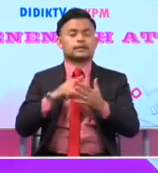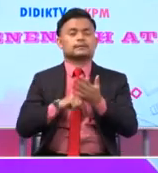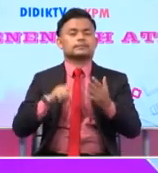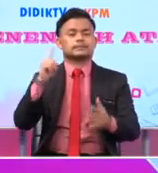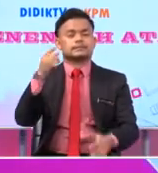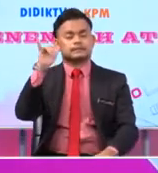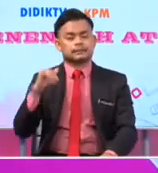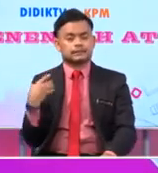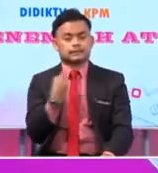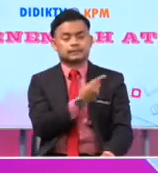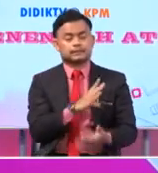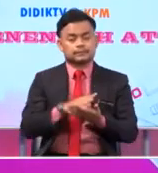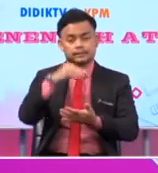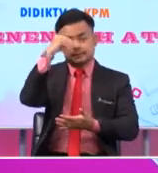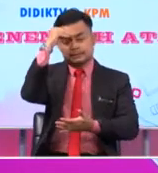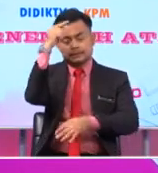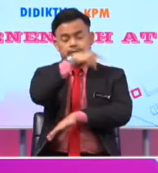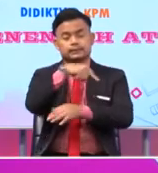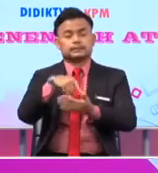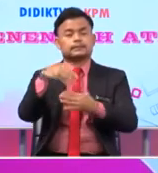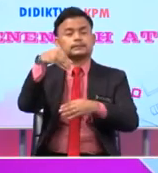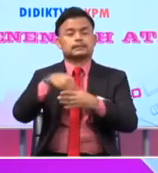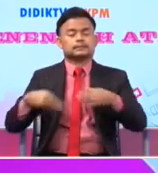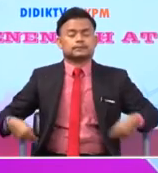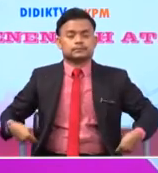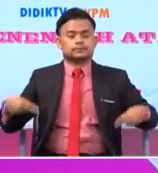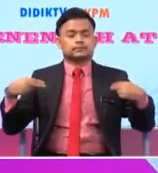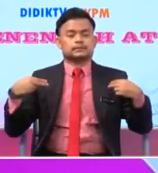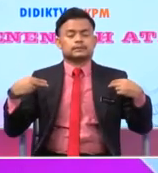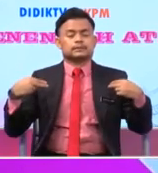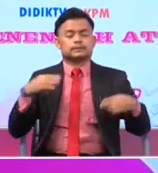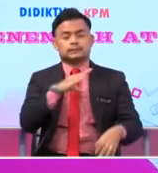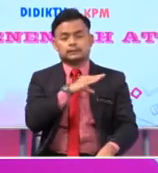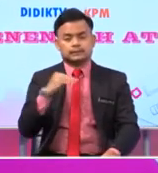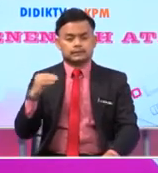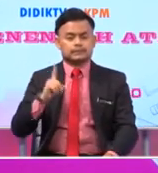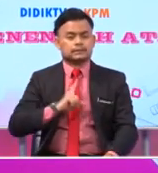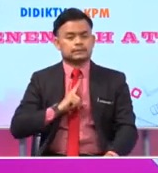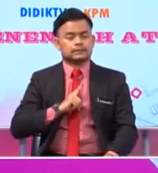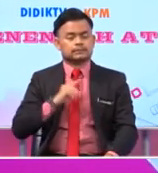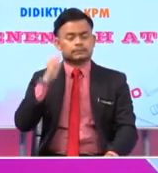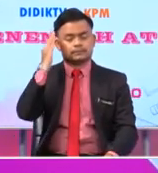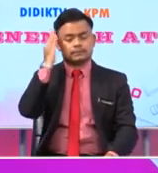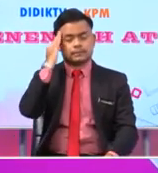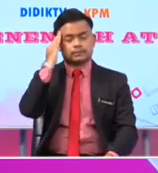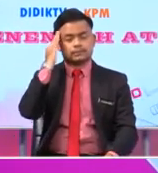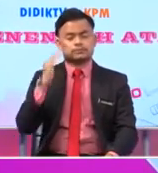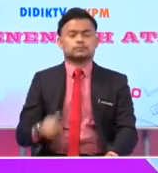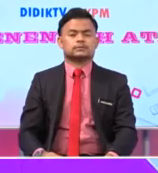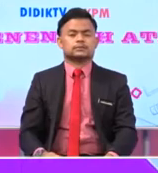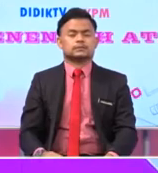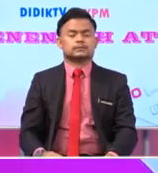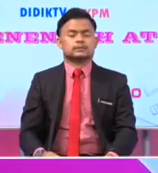mereka pelajari ini dalam kehidupan seharian dan saya teringat ego sebagai seorang muslim kita pun percaya dan kita dengar hadits Rasulullah SAW mengatakan